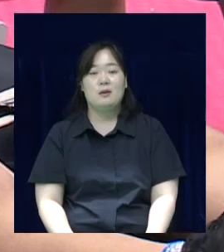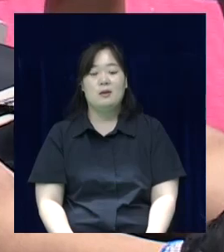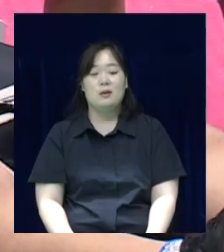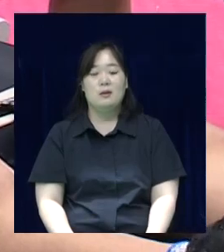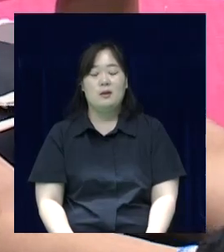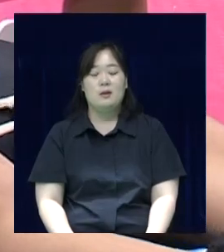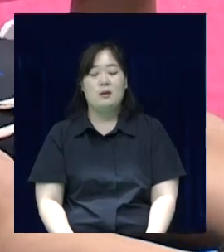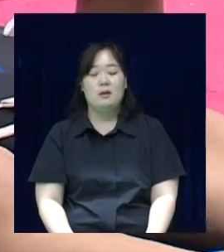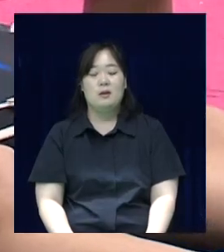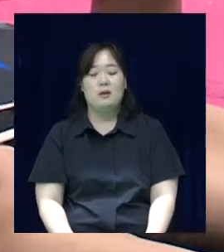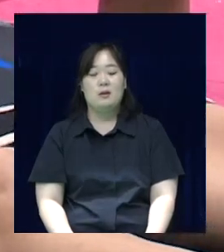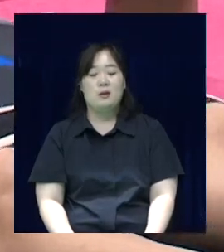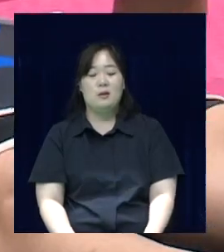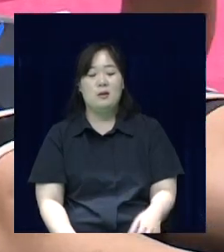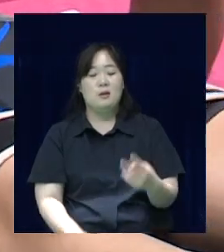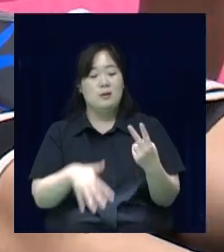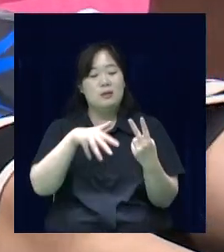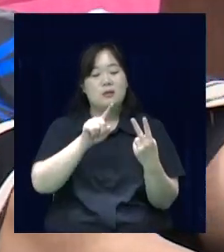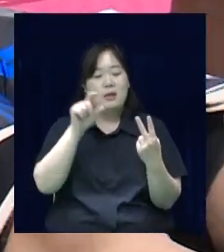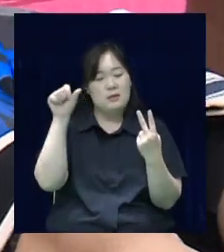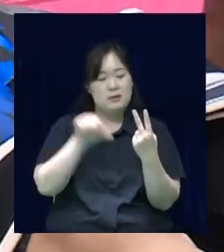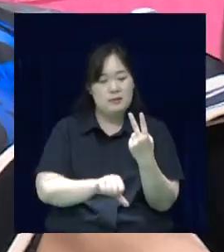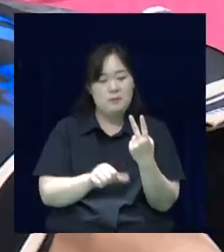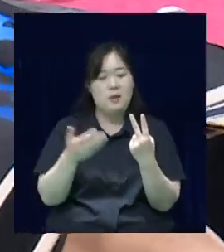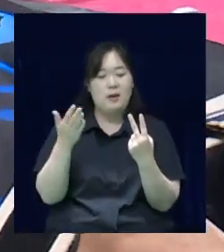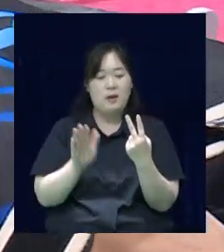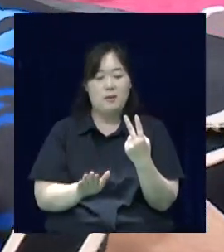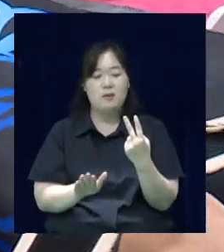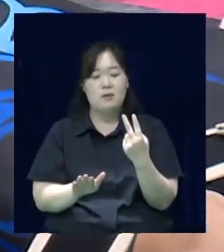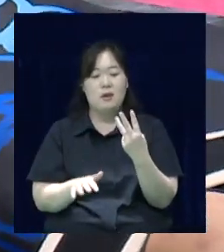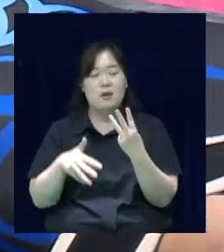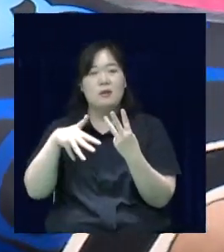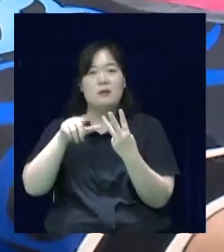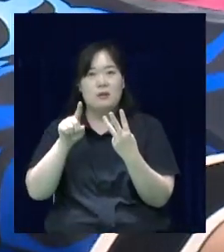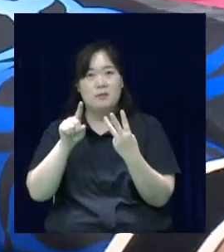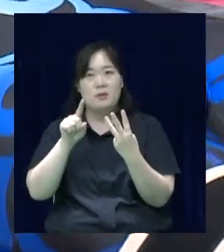이동명 선수의 3차 시도. 2차 시도는 좀 실패로 돌아갔었는데요.